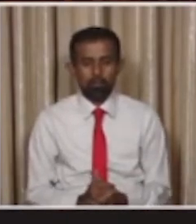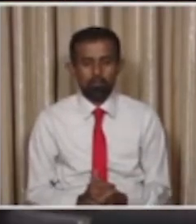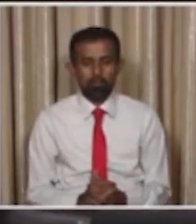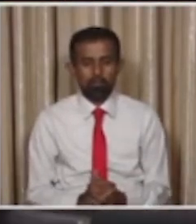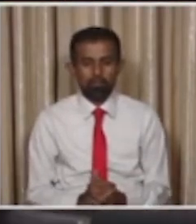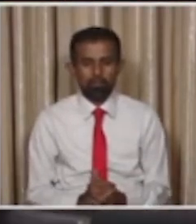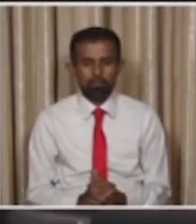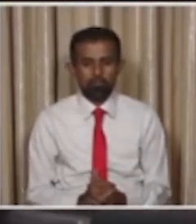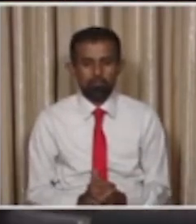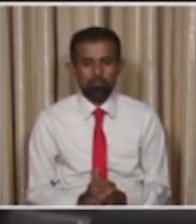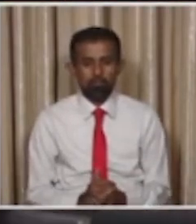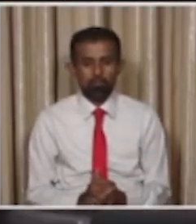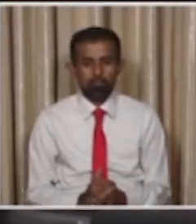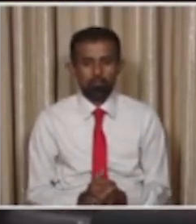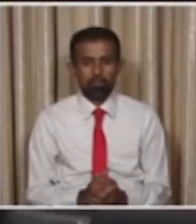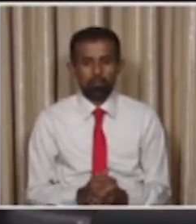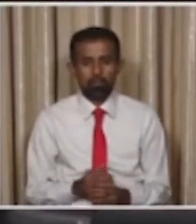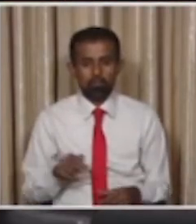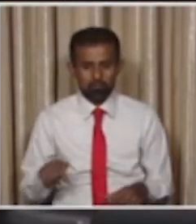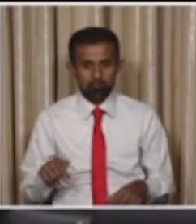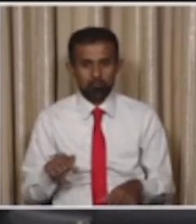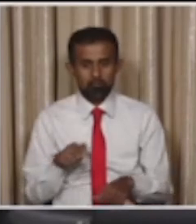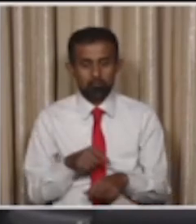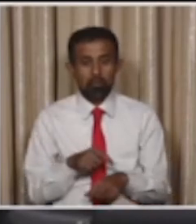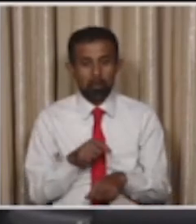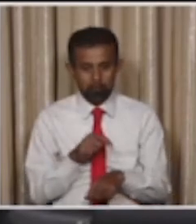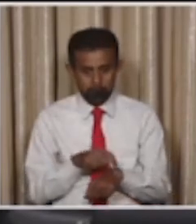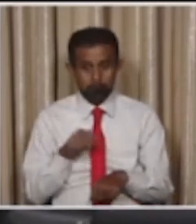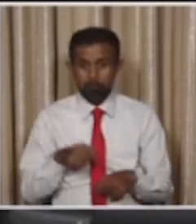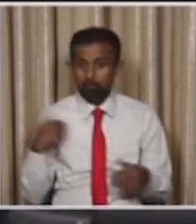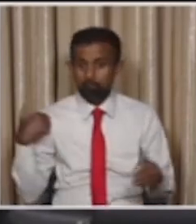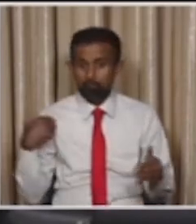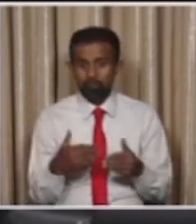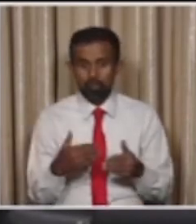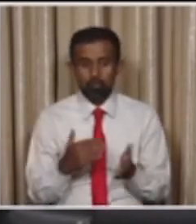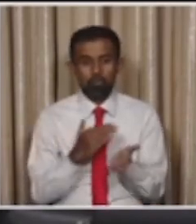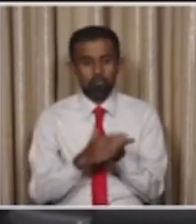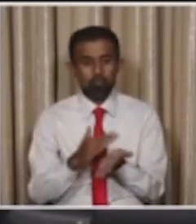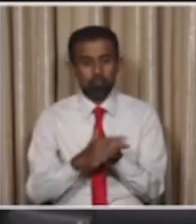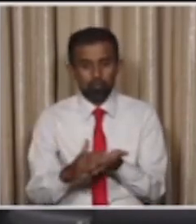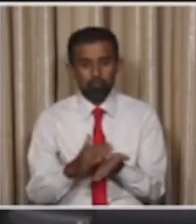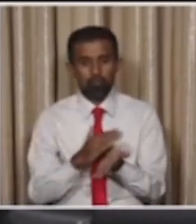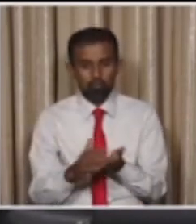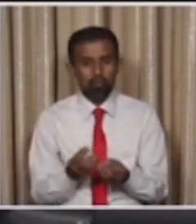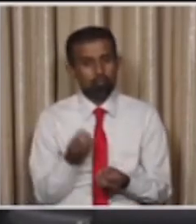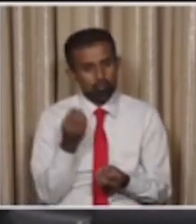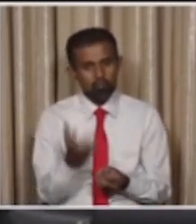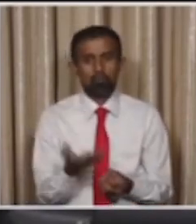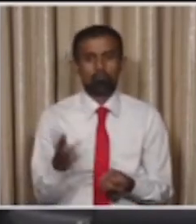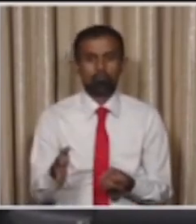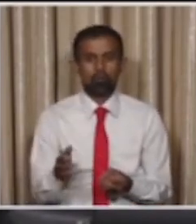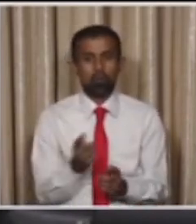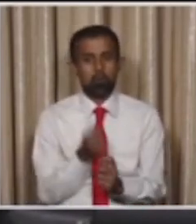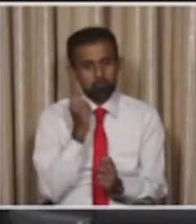ගරු කතානායකතුමනි මේ වෙච්ච වෙලා සිද්ධිය වෙච්ච වෙලාව ඉඳලා අපි සහන සහයෝගය ලබලා දෙනවා.